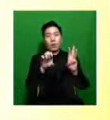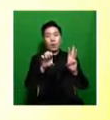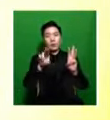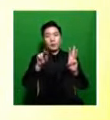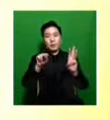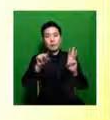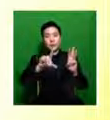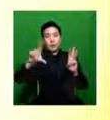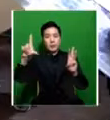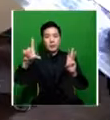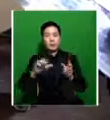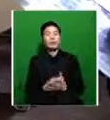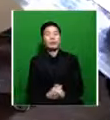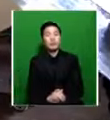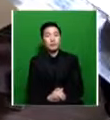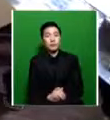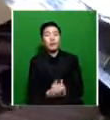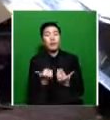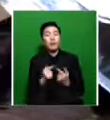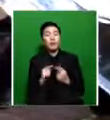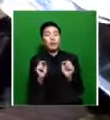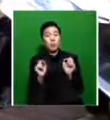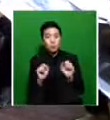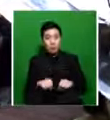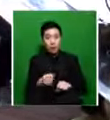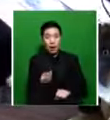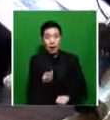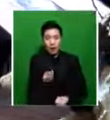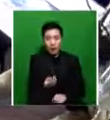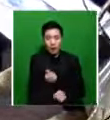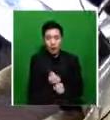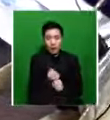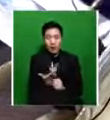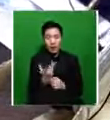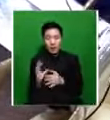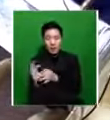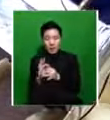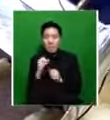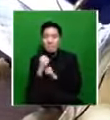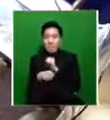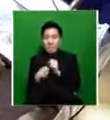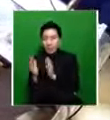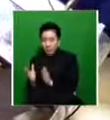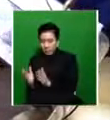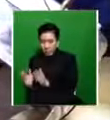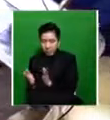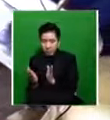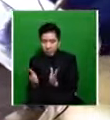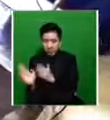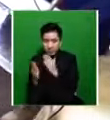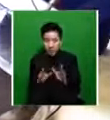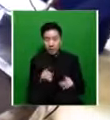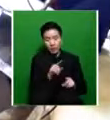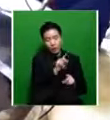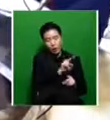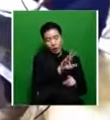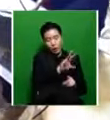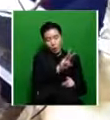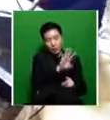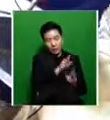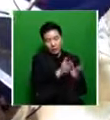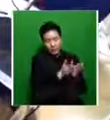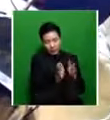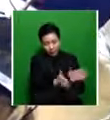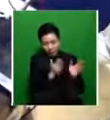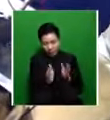6,130 ล้านบาทแล้วก็ได้มีมติด้วยว่าอนุมัติให้ก่อหนี้ผูกพันข้ามปีในงบของปี64ถึง70ที่กล่าวไปแล้วเนี่ยเ